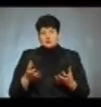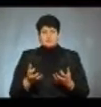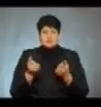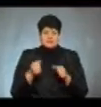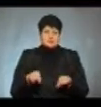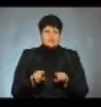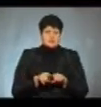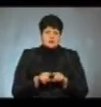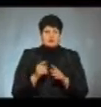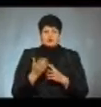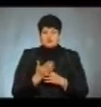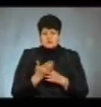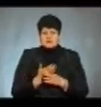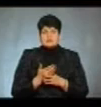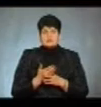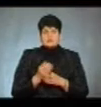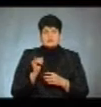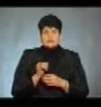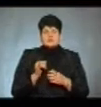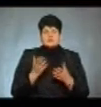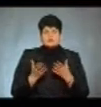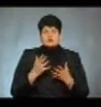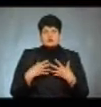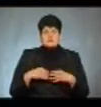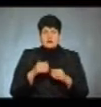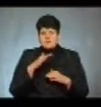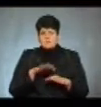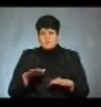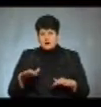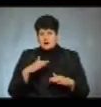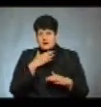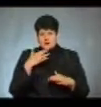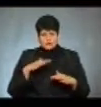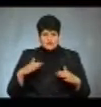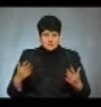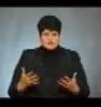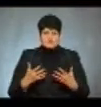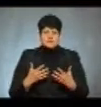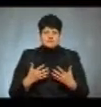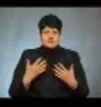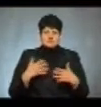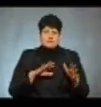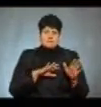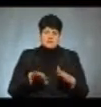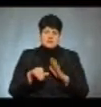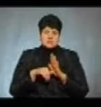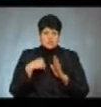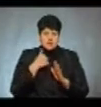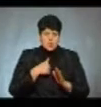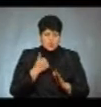так само і субсидії, тому що якщо сім'я багатодітна, але ж діти вже після 6-річного віку,